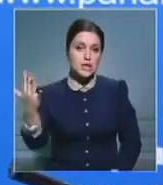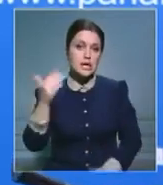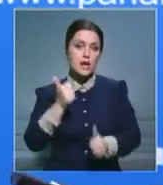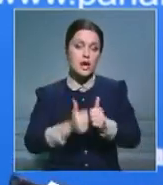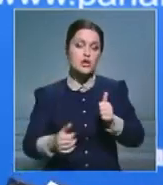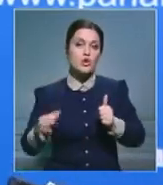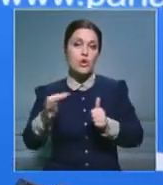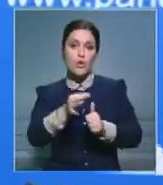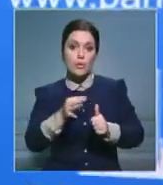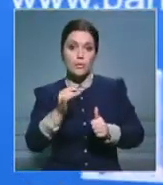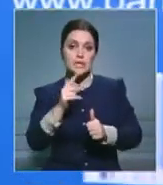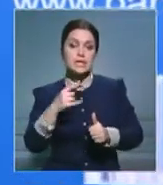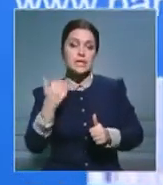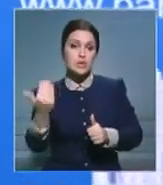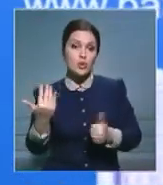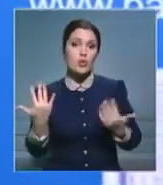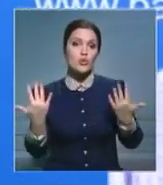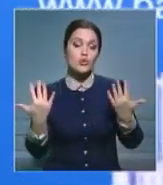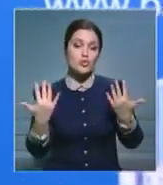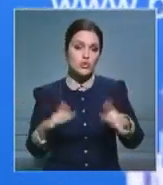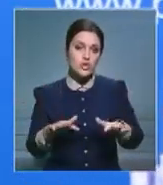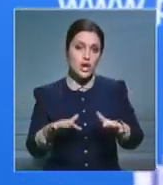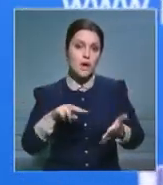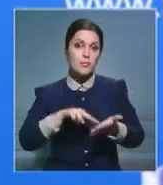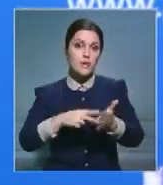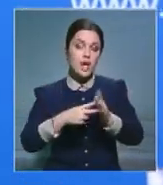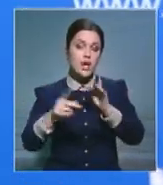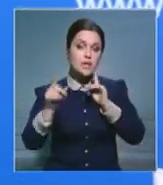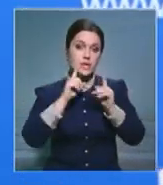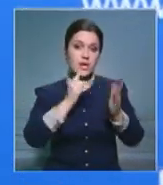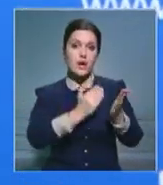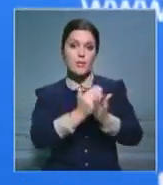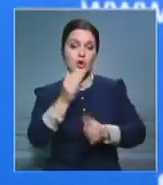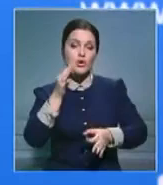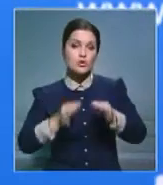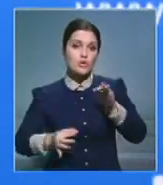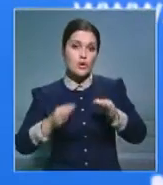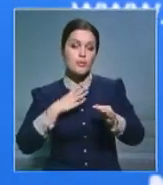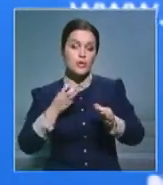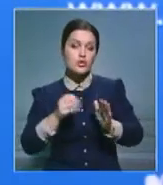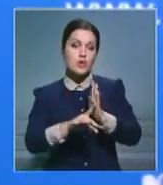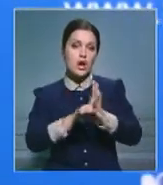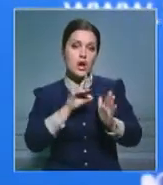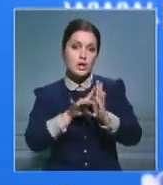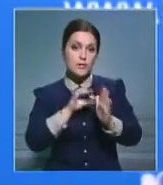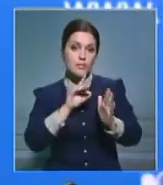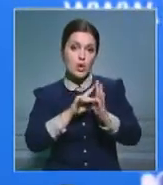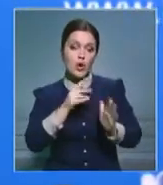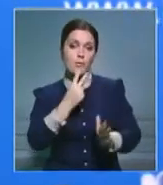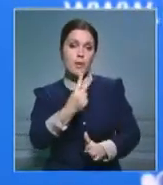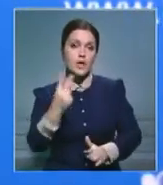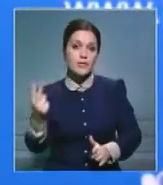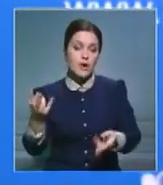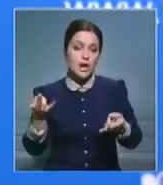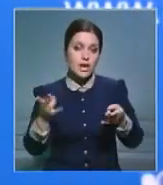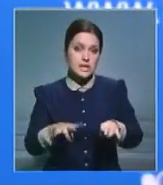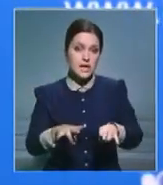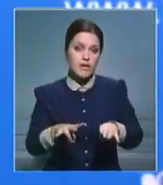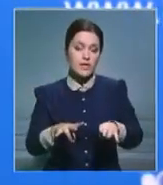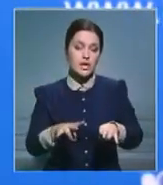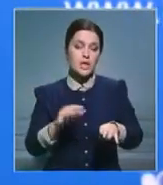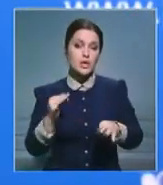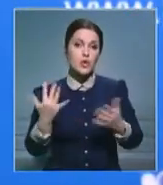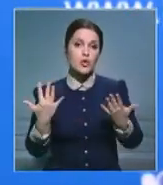области. Из них уже на пленарном заседании Верховного суда еще были отборы, по 2 человека оставили, а